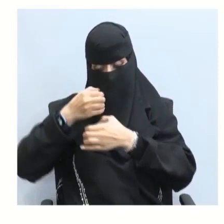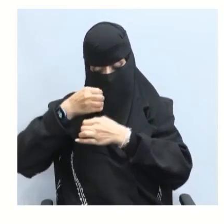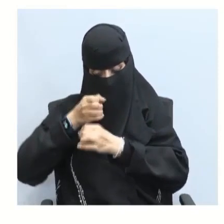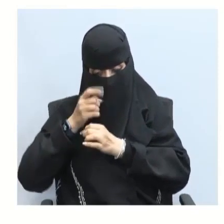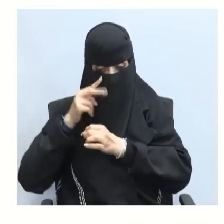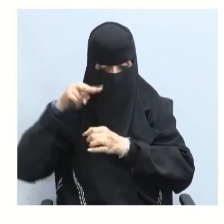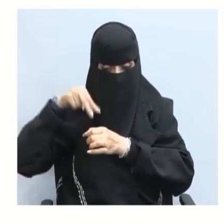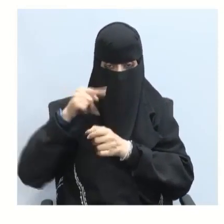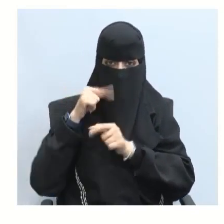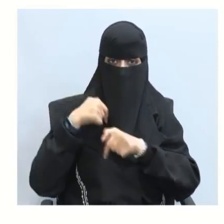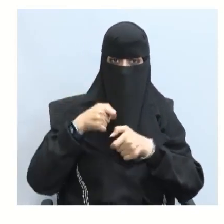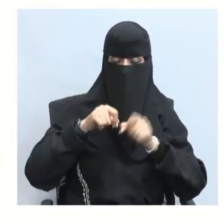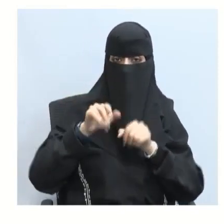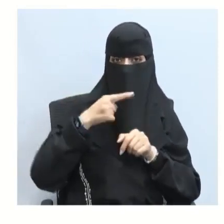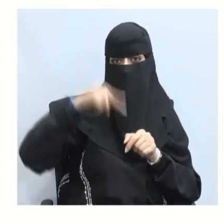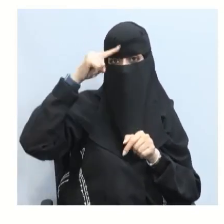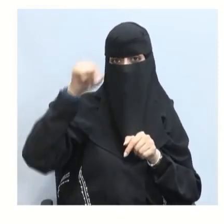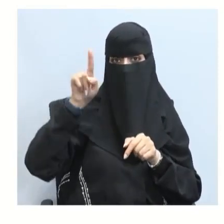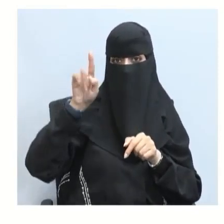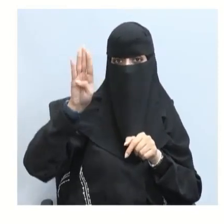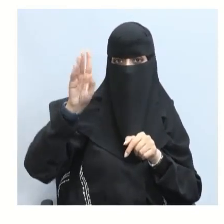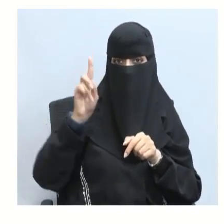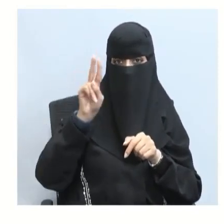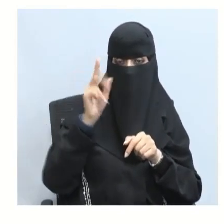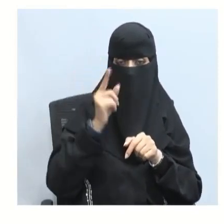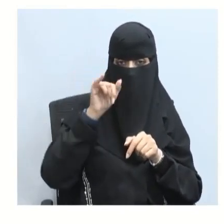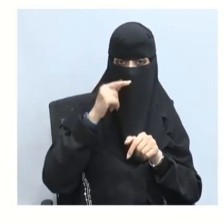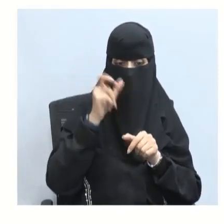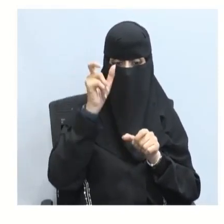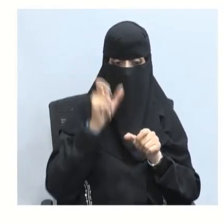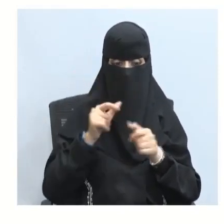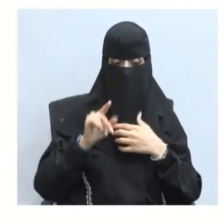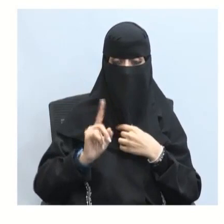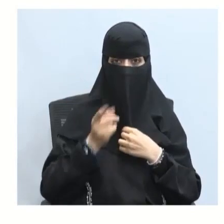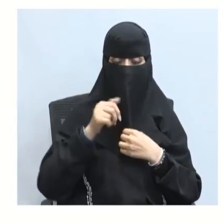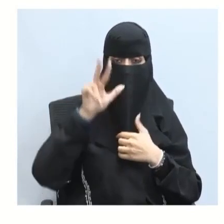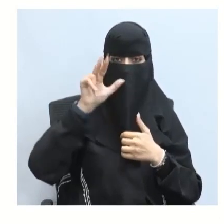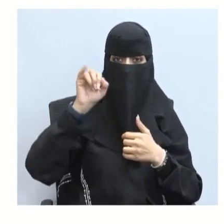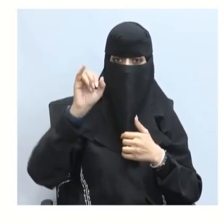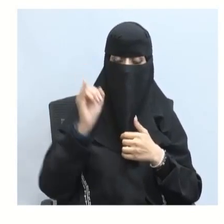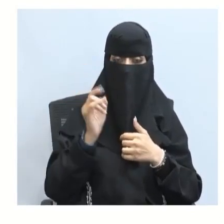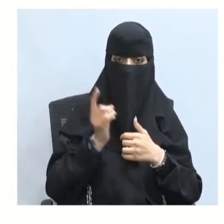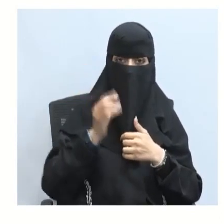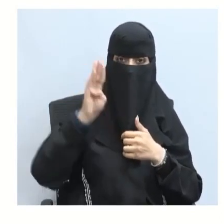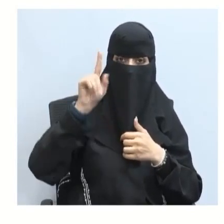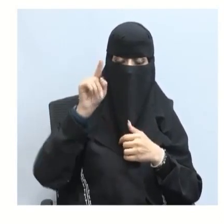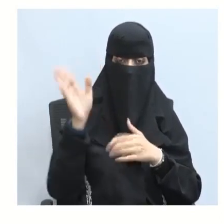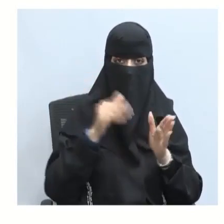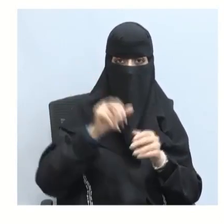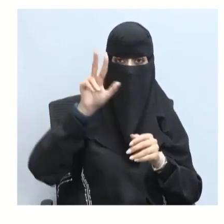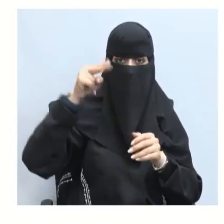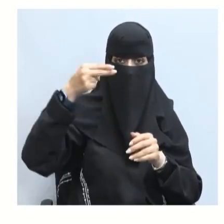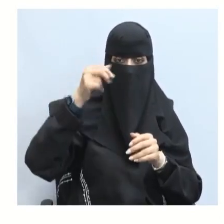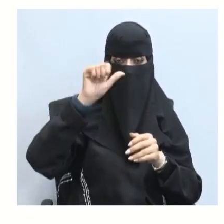ومن ذلك البكتيريا والاولي مفرداتنا الجديده ستكون اليوم باذن الله المركب